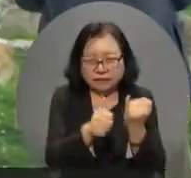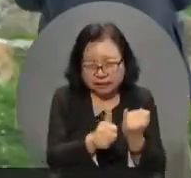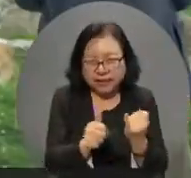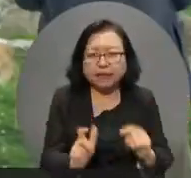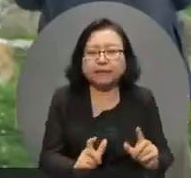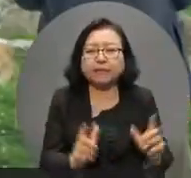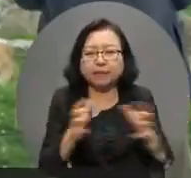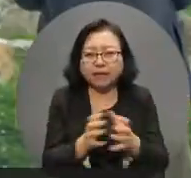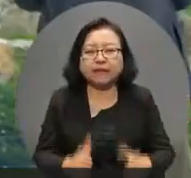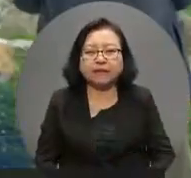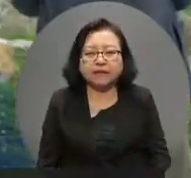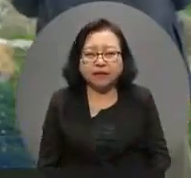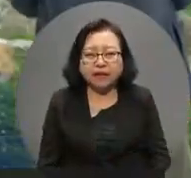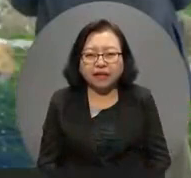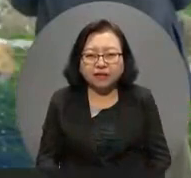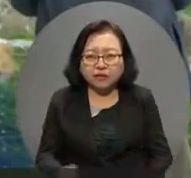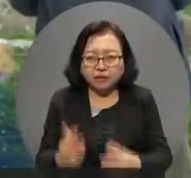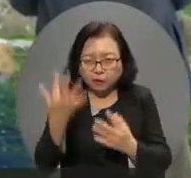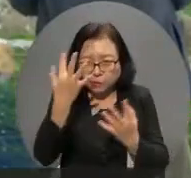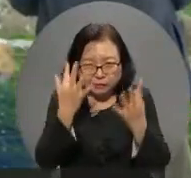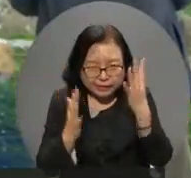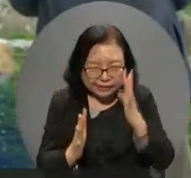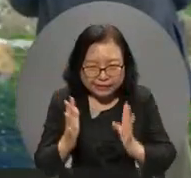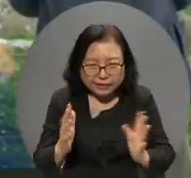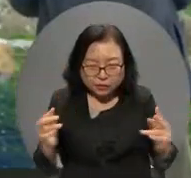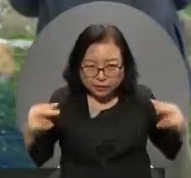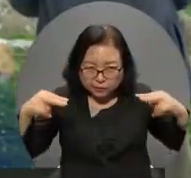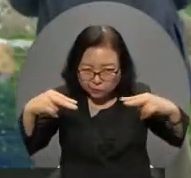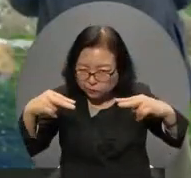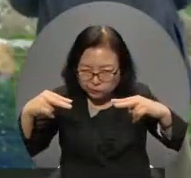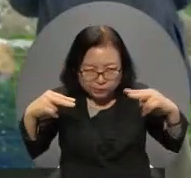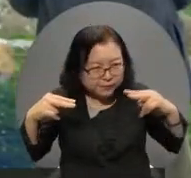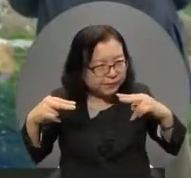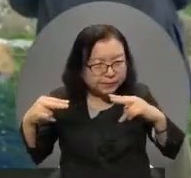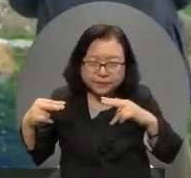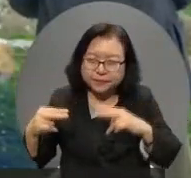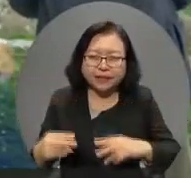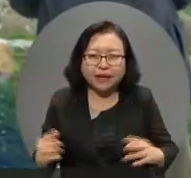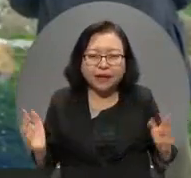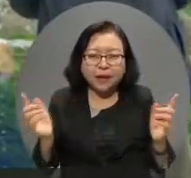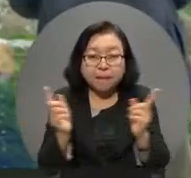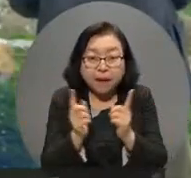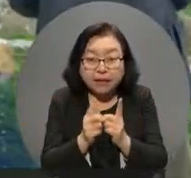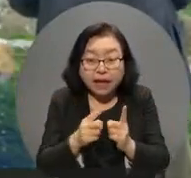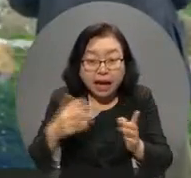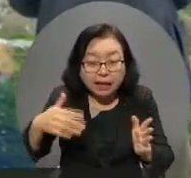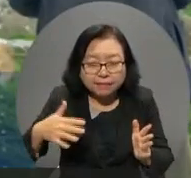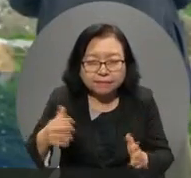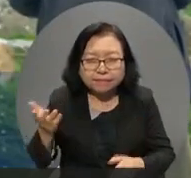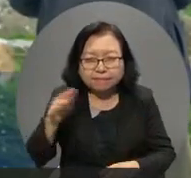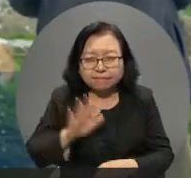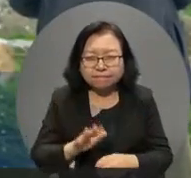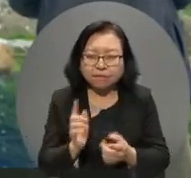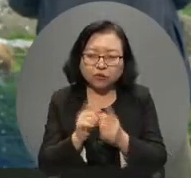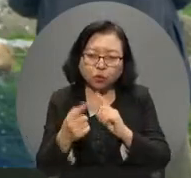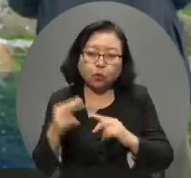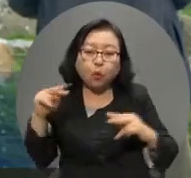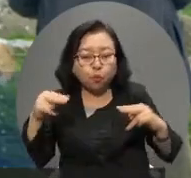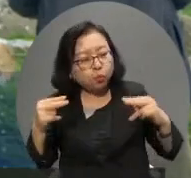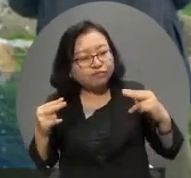이제 창살을 통해서 계속 이제 마주보기를 했거든요. 그러니까 물리적으로 접촉은 못하지만 계속 뭐